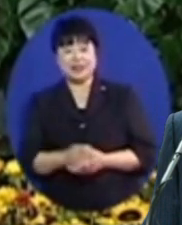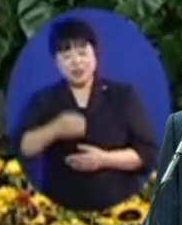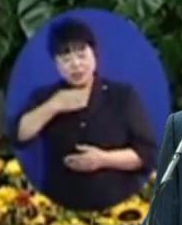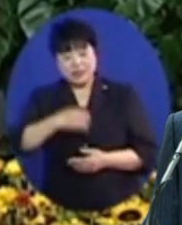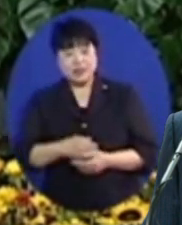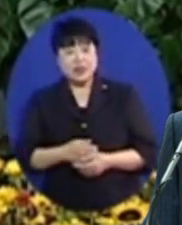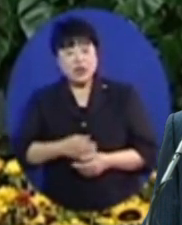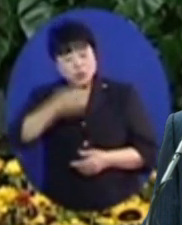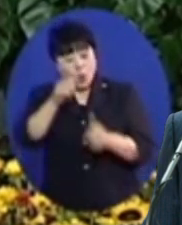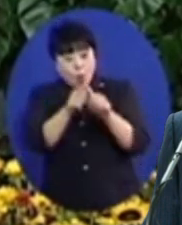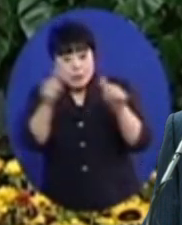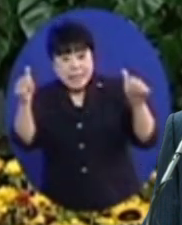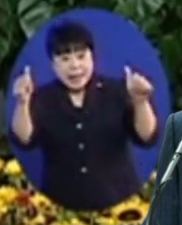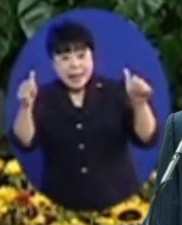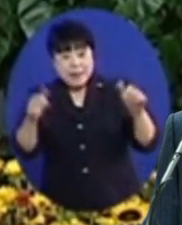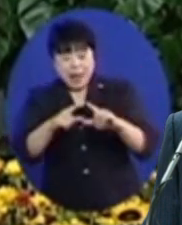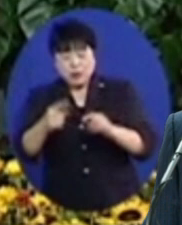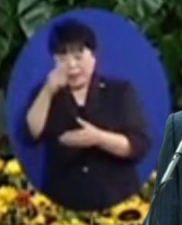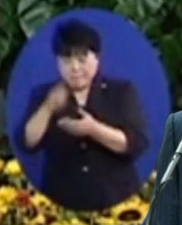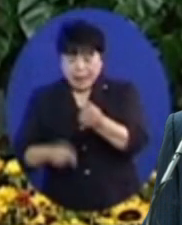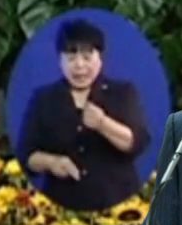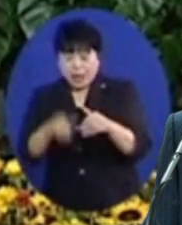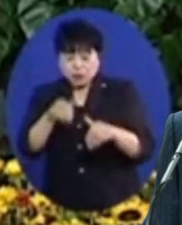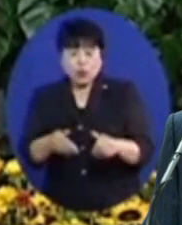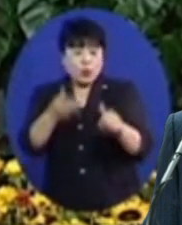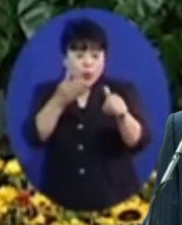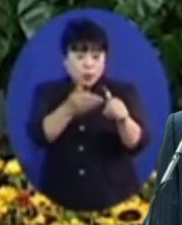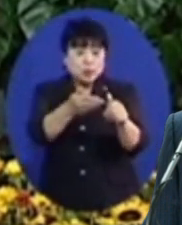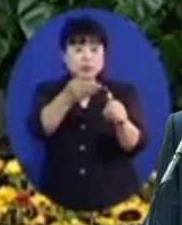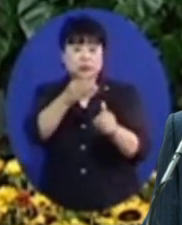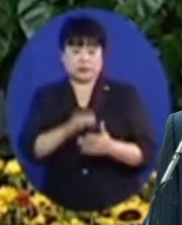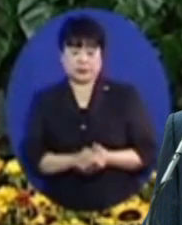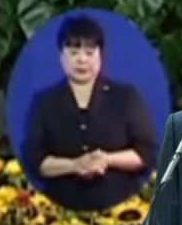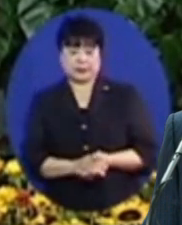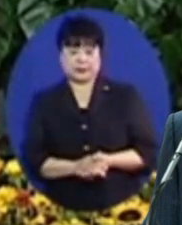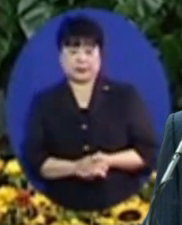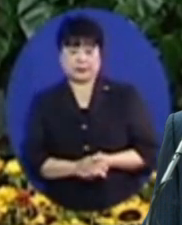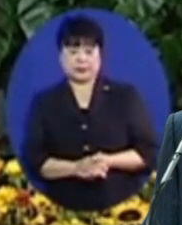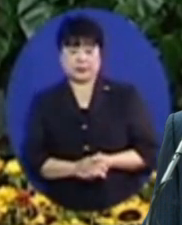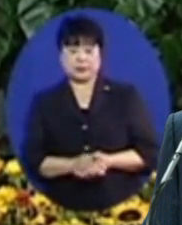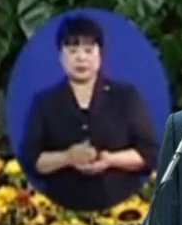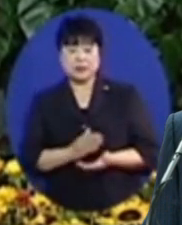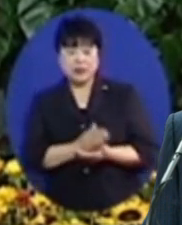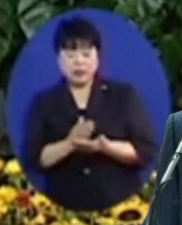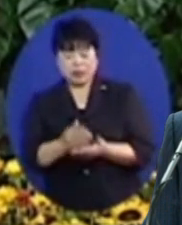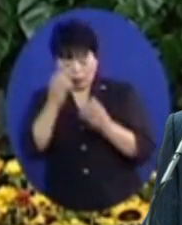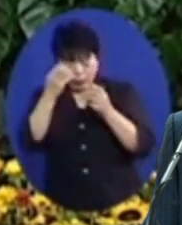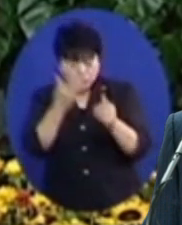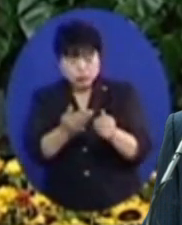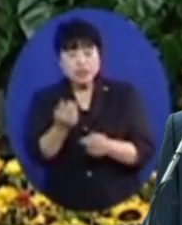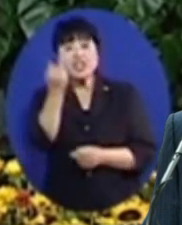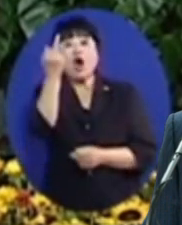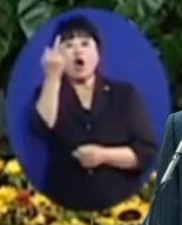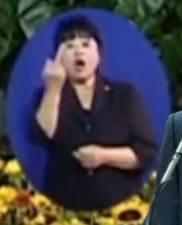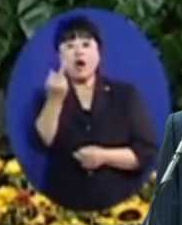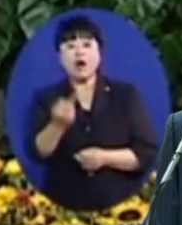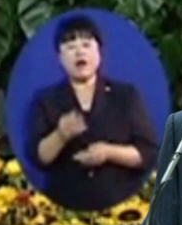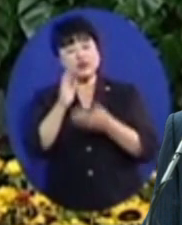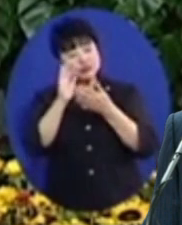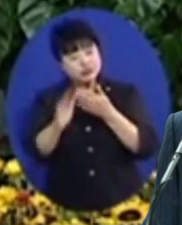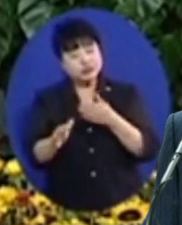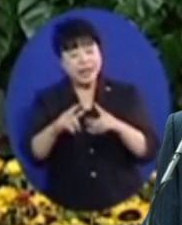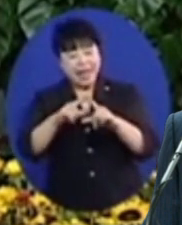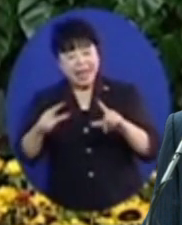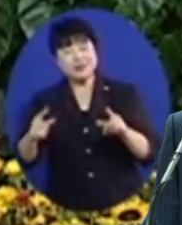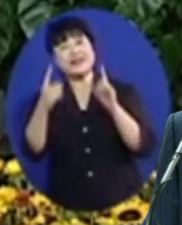자기를 애굽으로 팔아서 종살이를 하게 하고 온갖 고초를 당하게 한 그 형들을 나중에